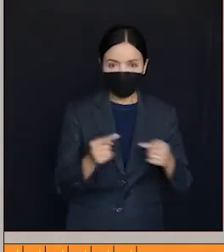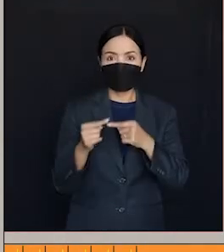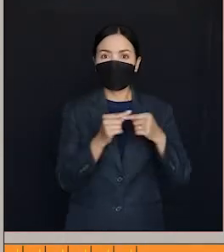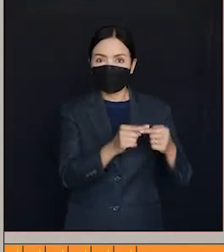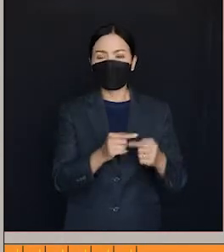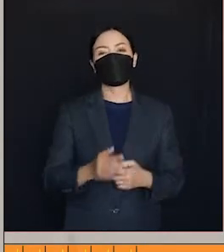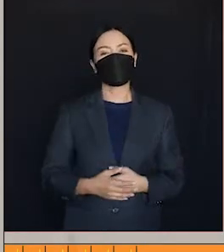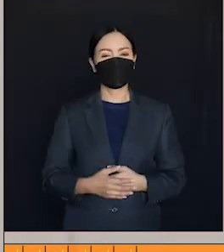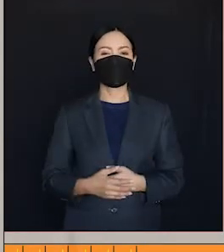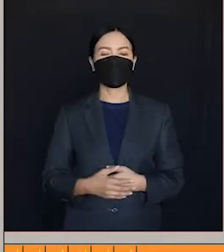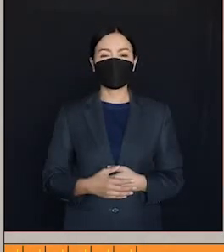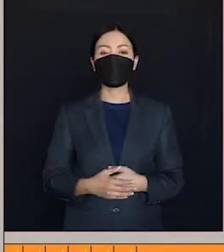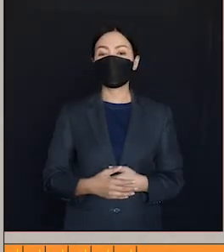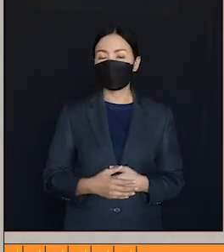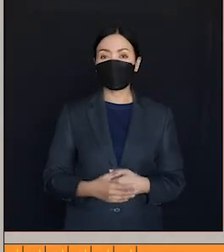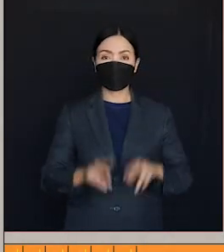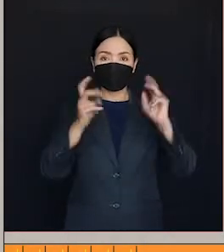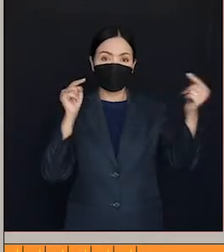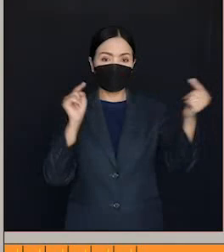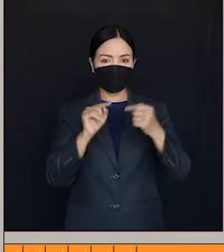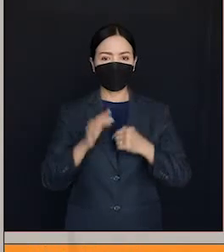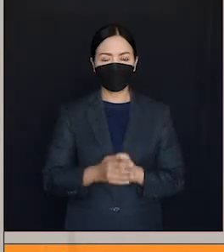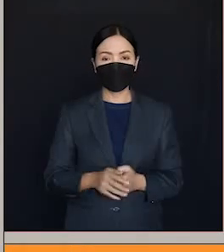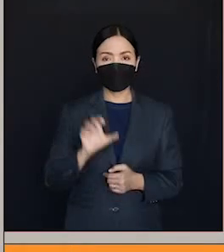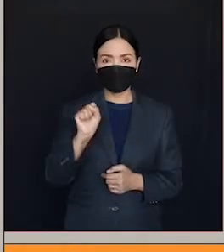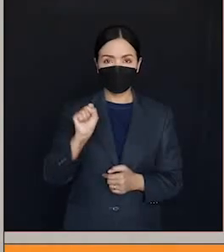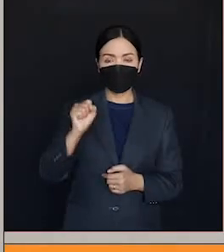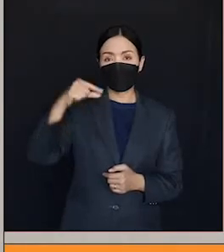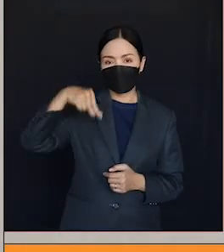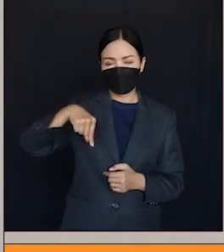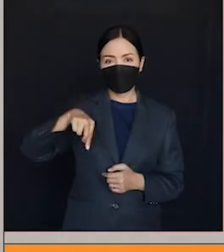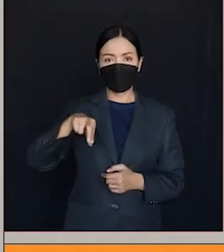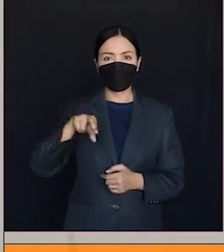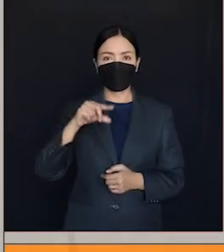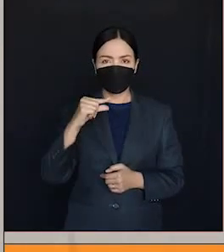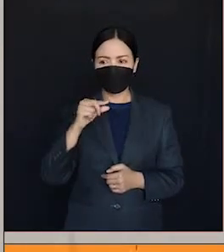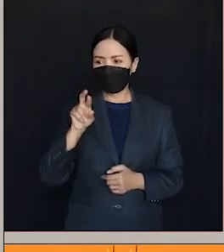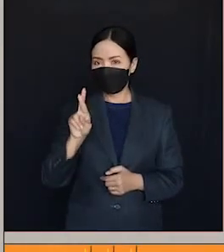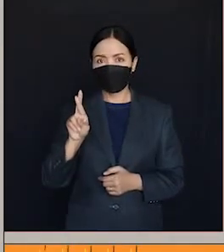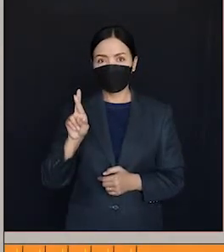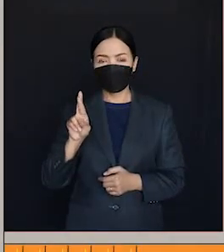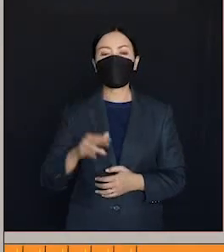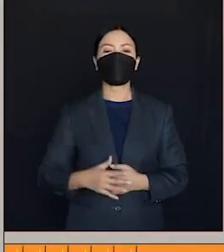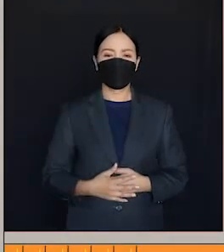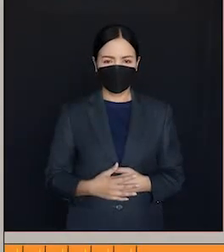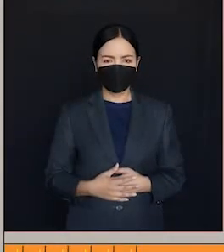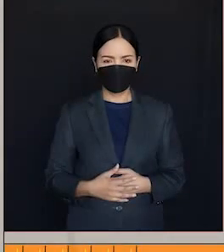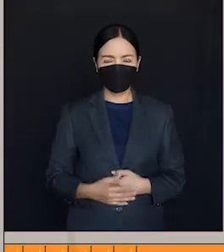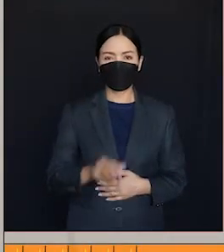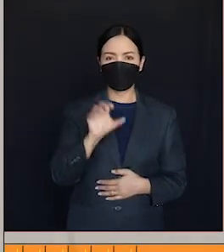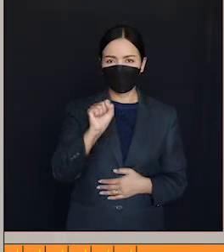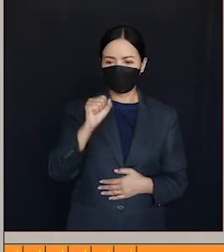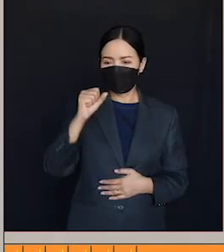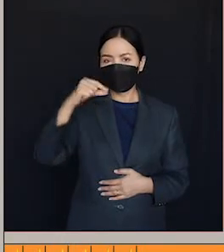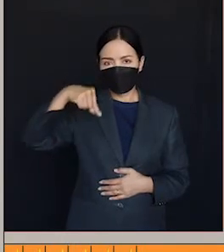ต่อไปนะคะก็คือเรื่องของ SQ GR code ตัว GR code แล้วก็